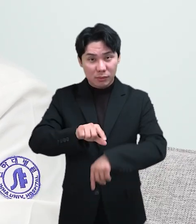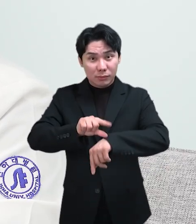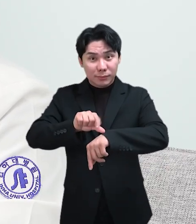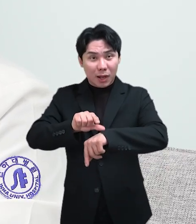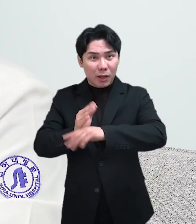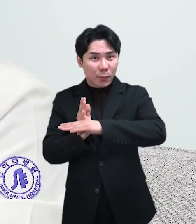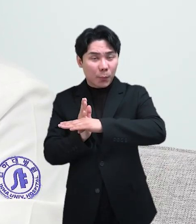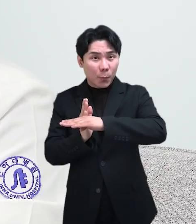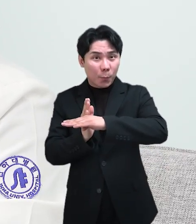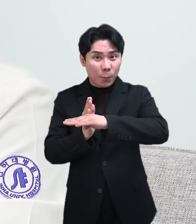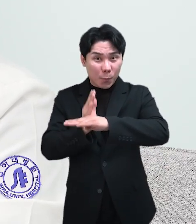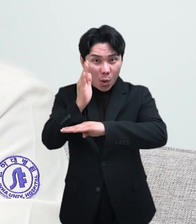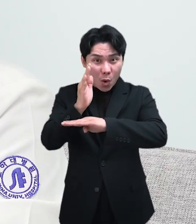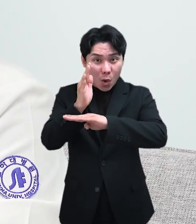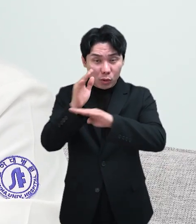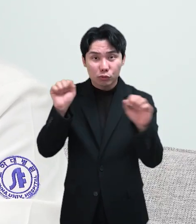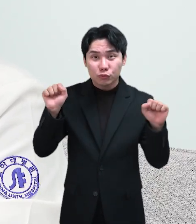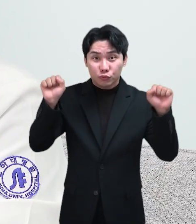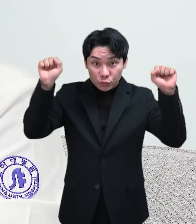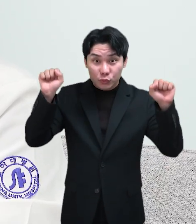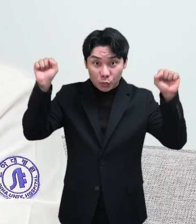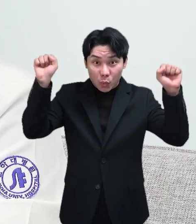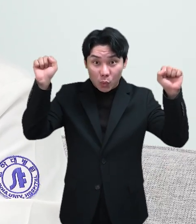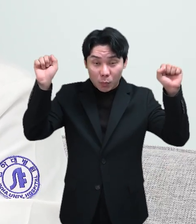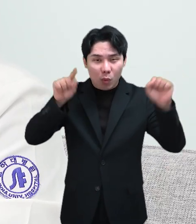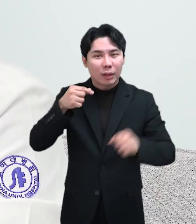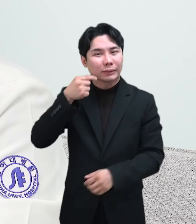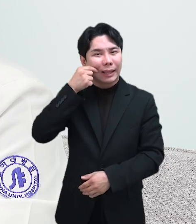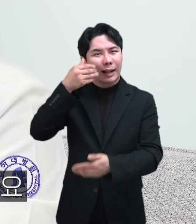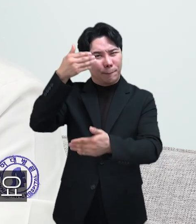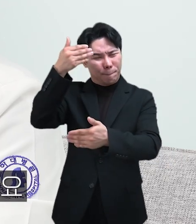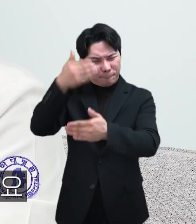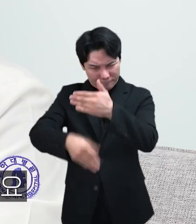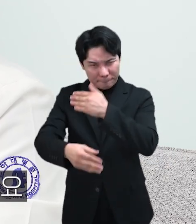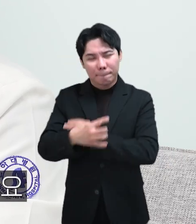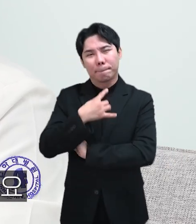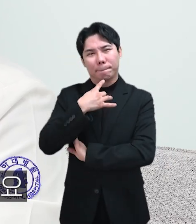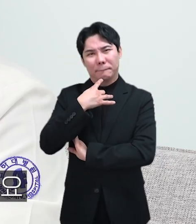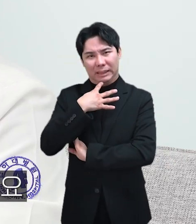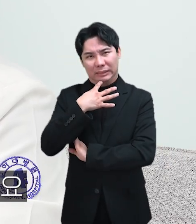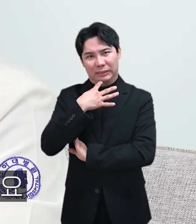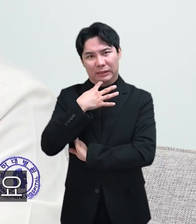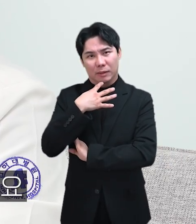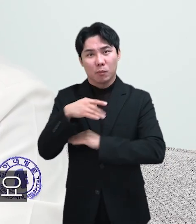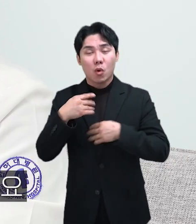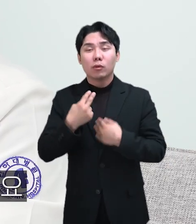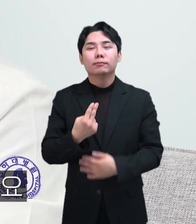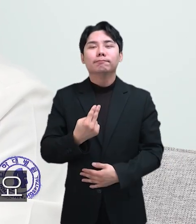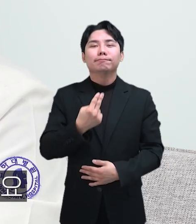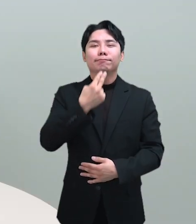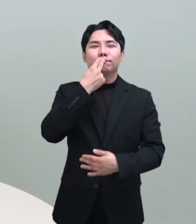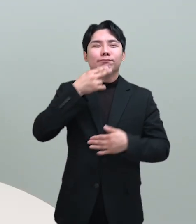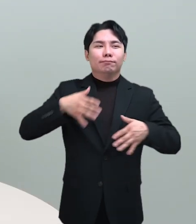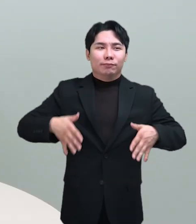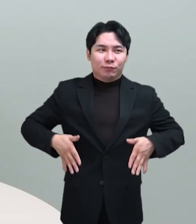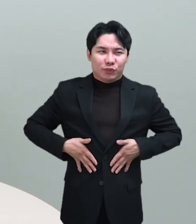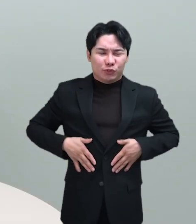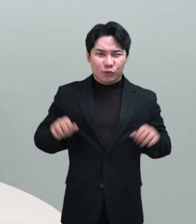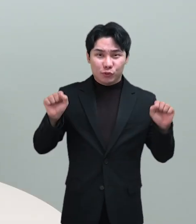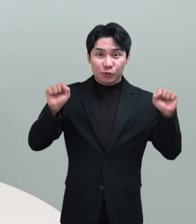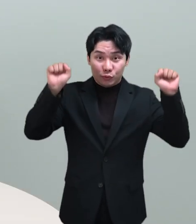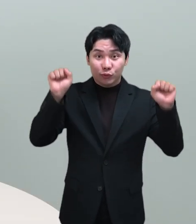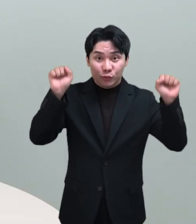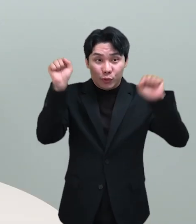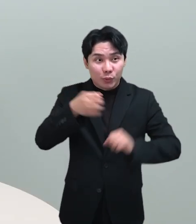내지 4일, 그러니까 이틀에 한 번 정도꼴로 해주면 운동 효과가 가장 좋은 것으로 나타나고요. 그 이상